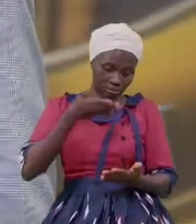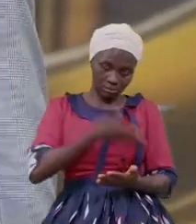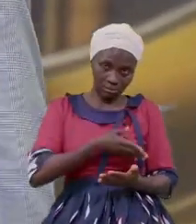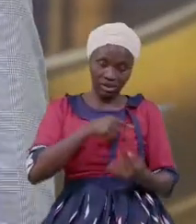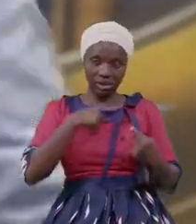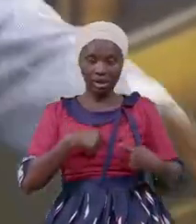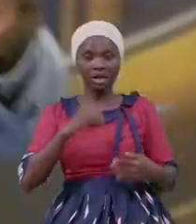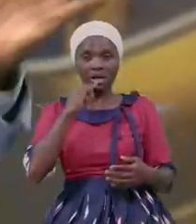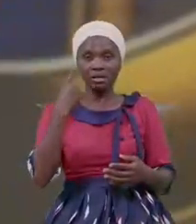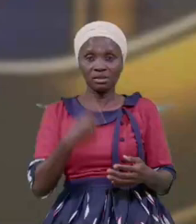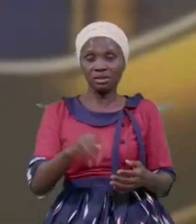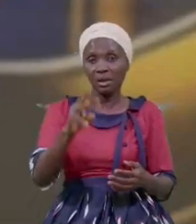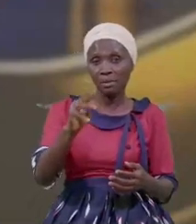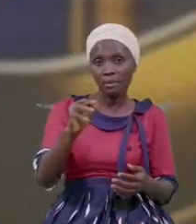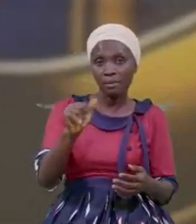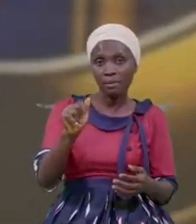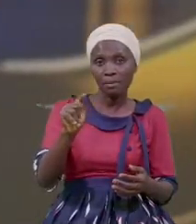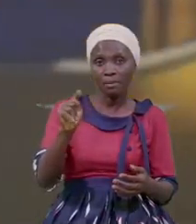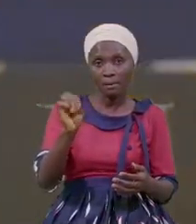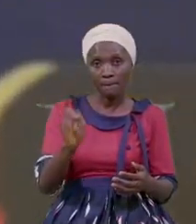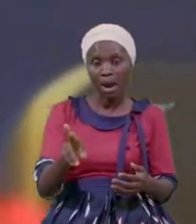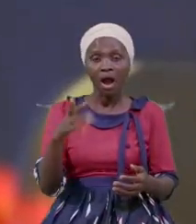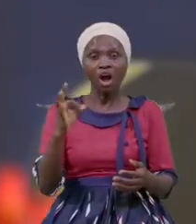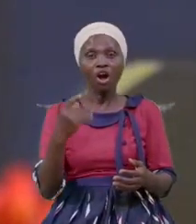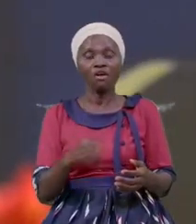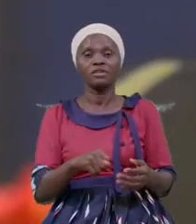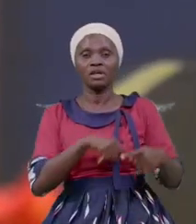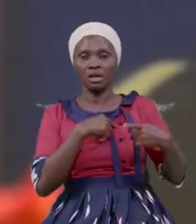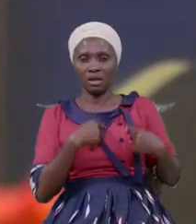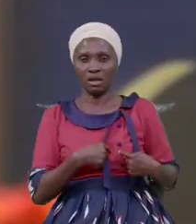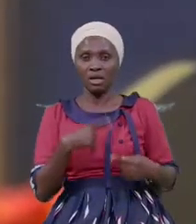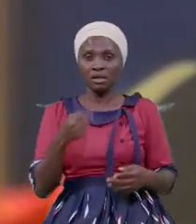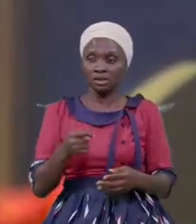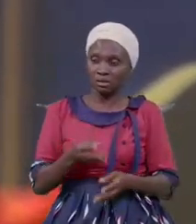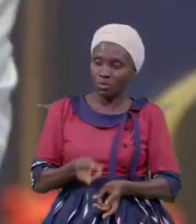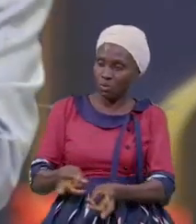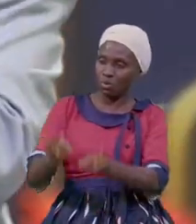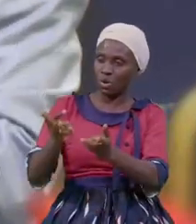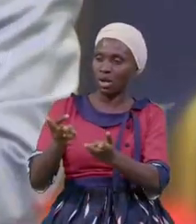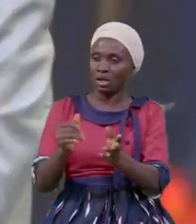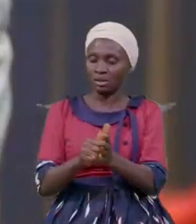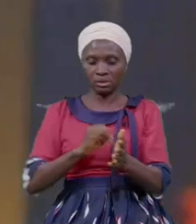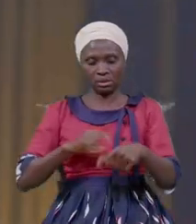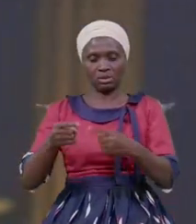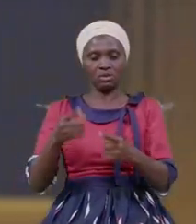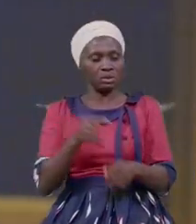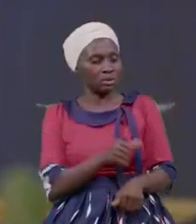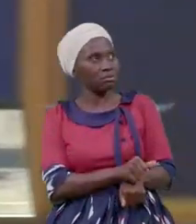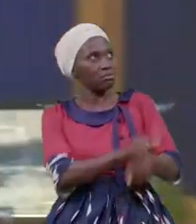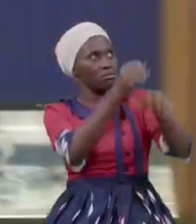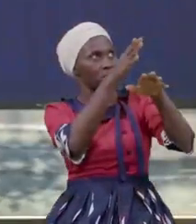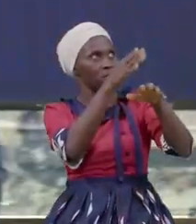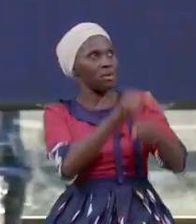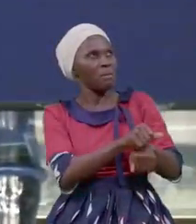une question du cœur la direction que dans laquelle je vais et la